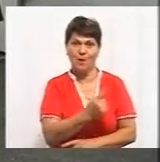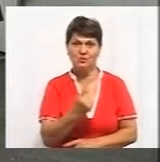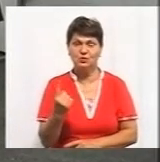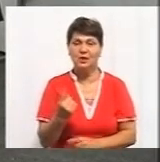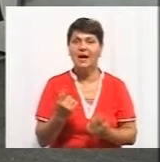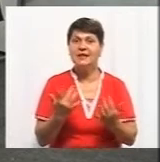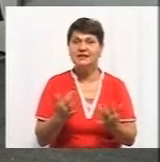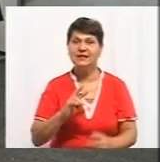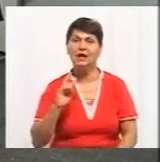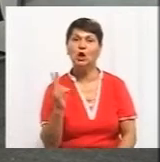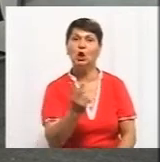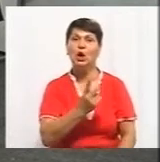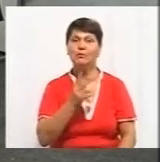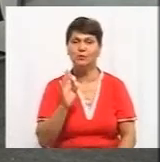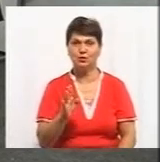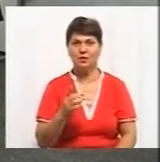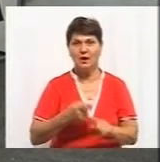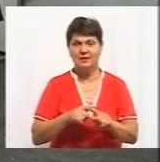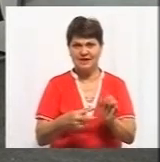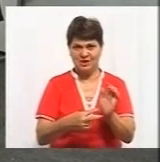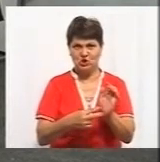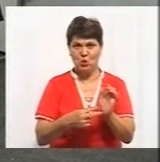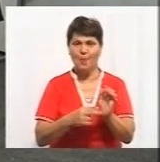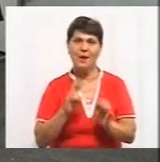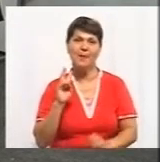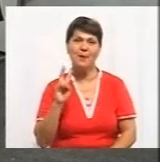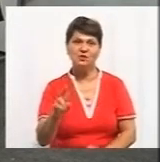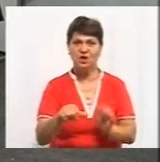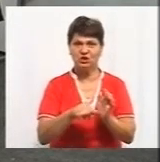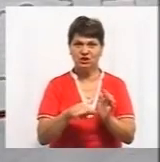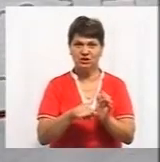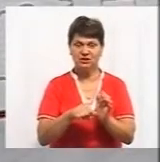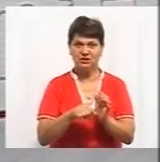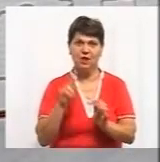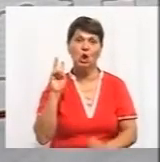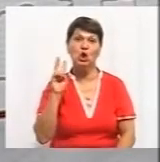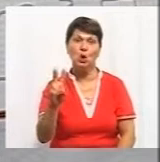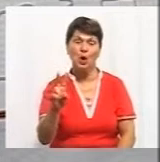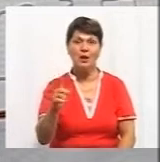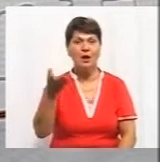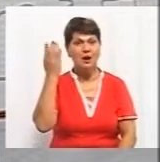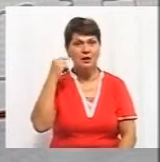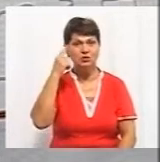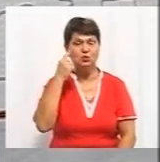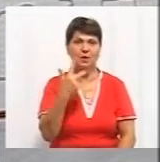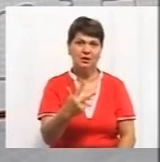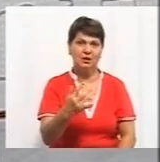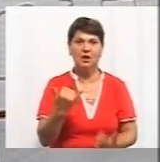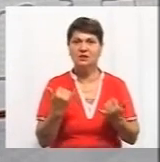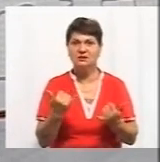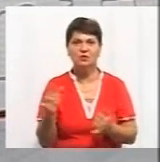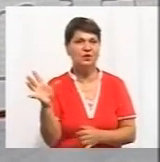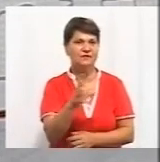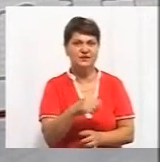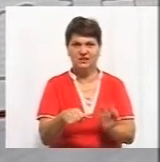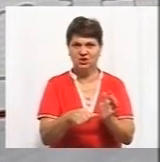там працювати? Це зараз маршрут номер 7? Так, да, це 7-й маршрут, який працює, там 6 машин. Раніше зразу ми думали 3 машини, але сьогодні всі 6